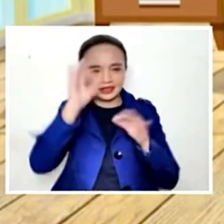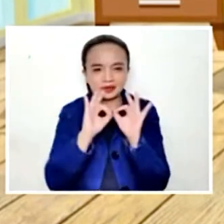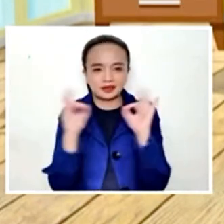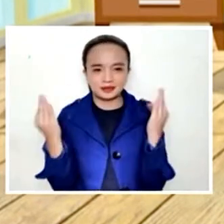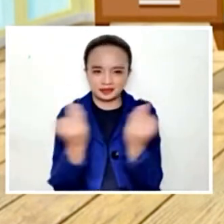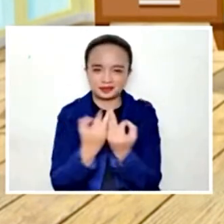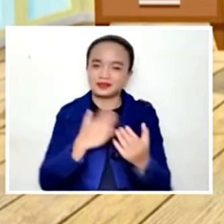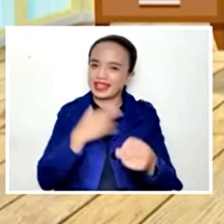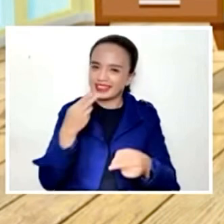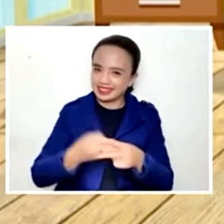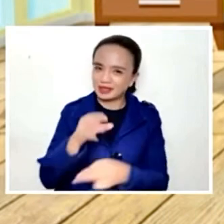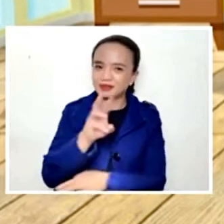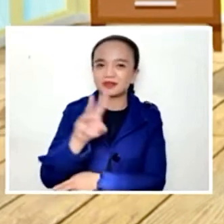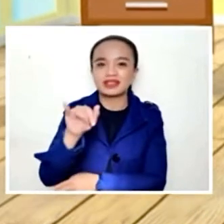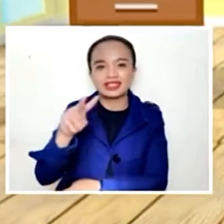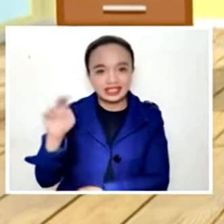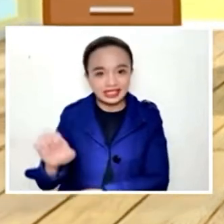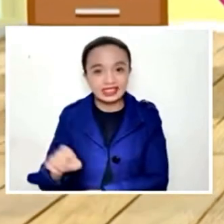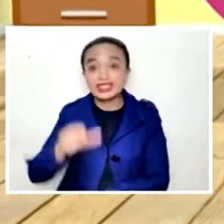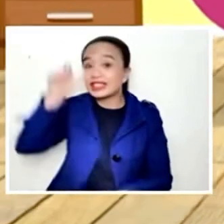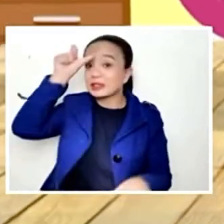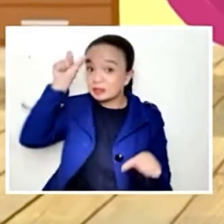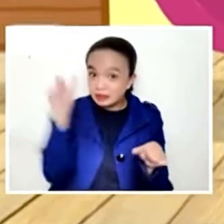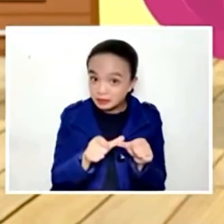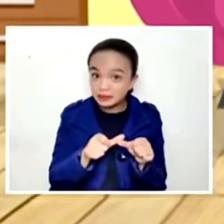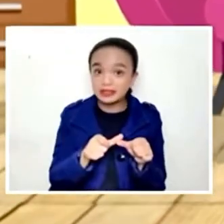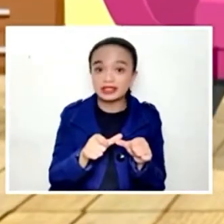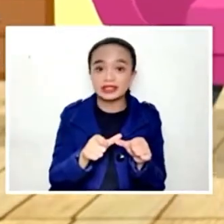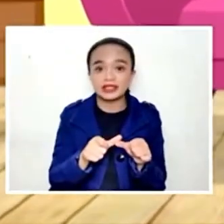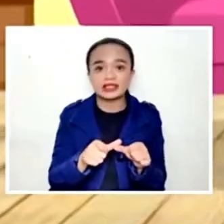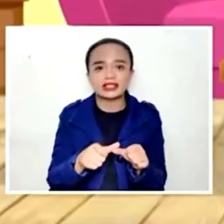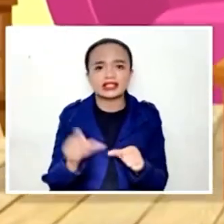Ako po inyong Tito Winnie Cordero, tandaan, sa tamang